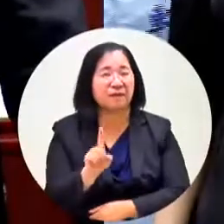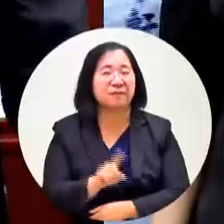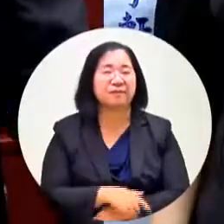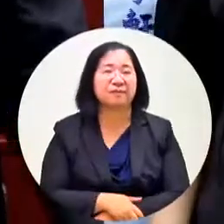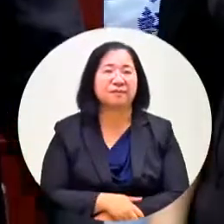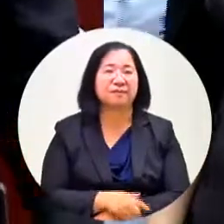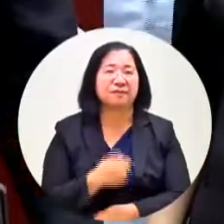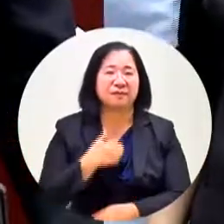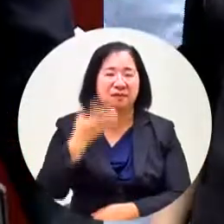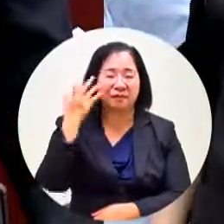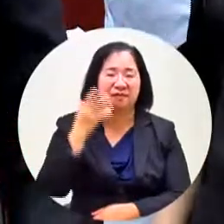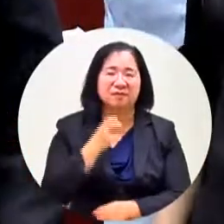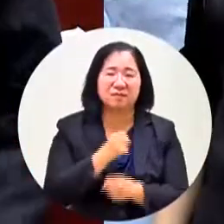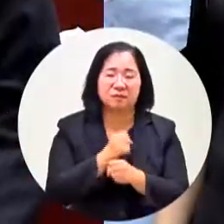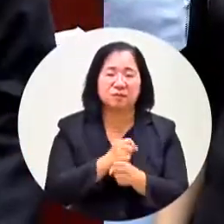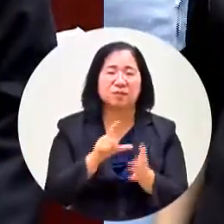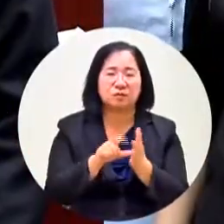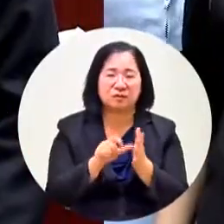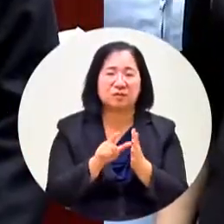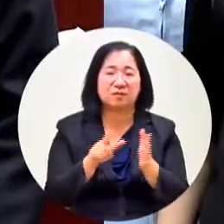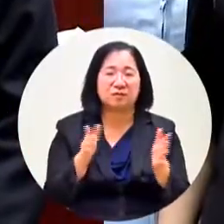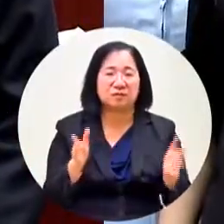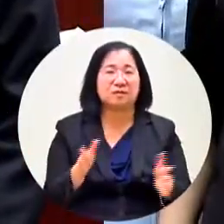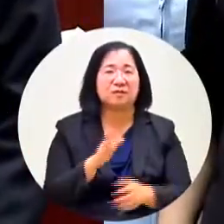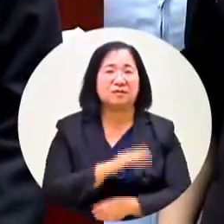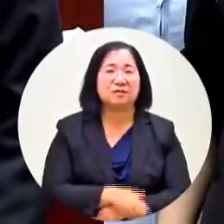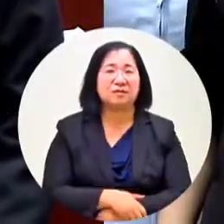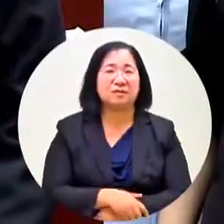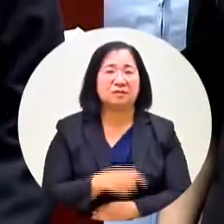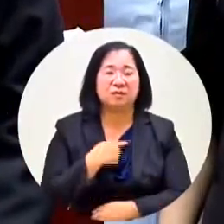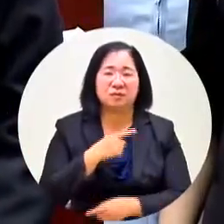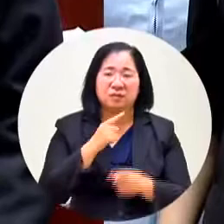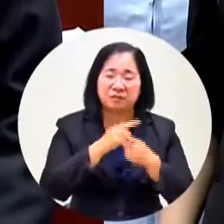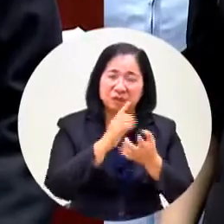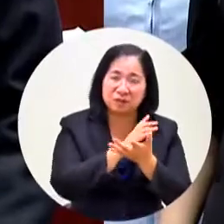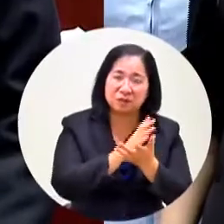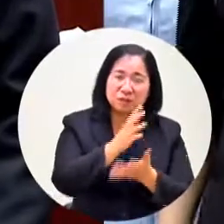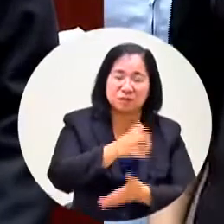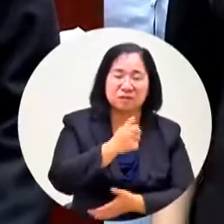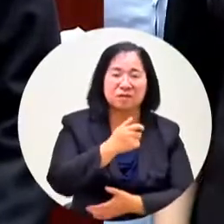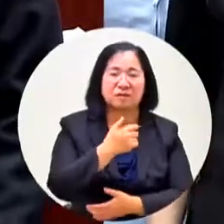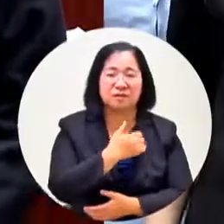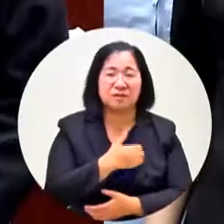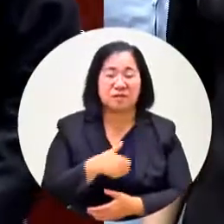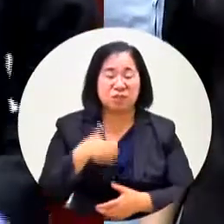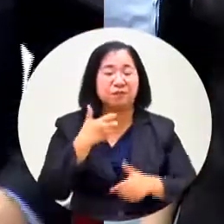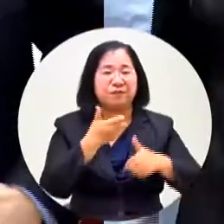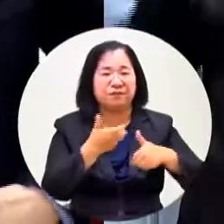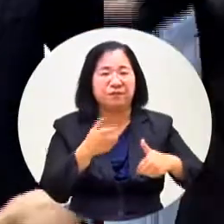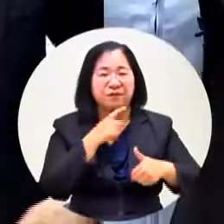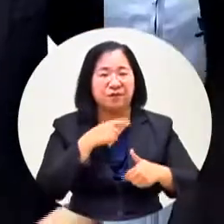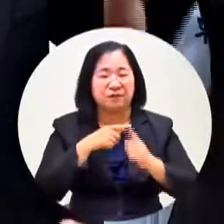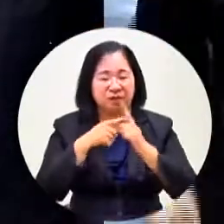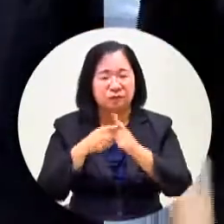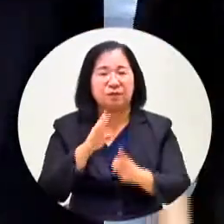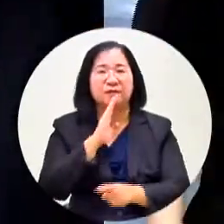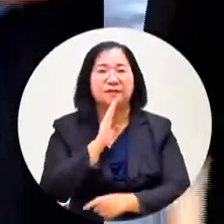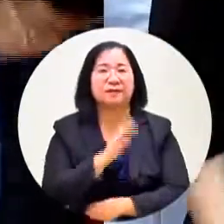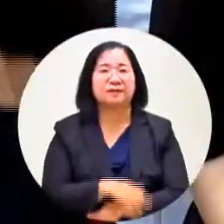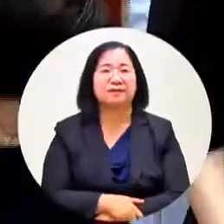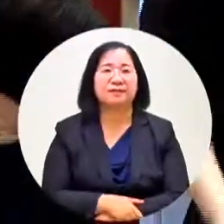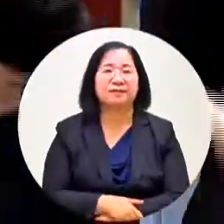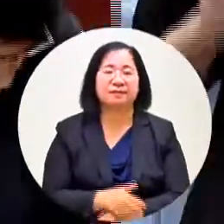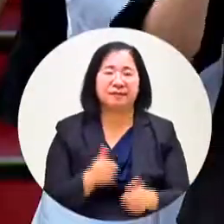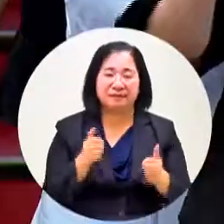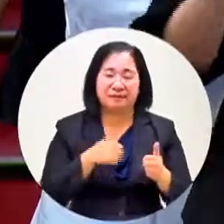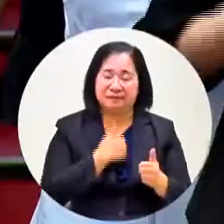职务是什么？ 那时候担任秘书长。 是是是，那您那个时候是以私人名义去为花妈的新书站台，